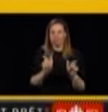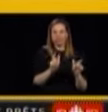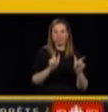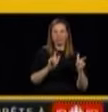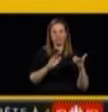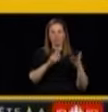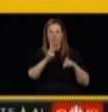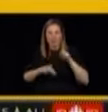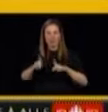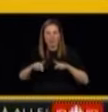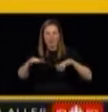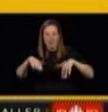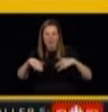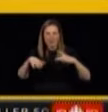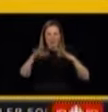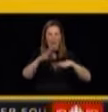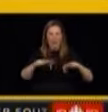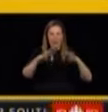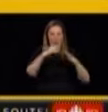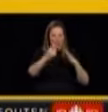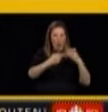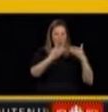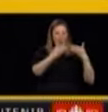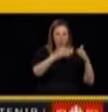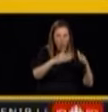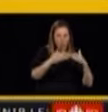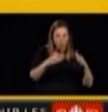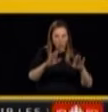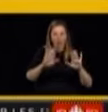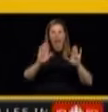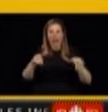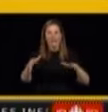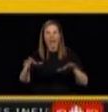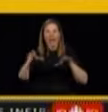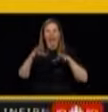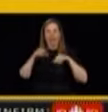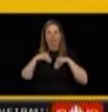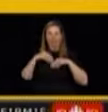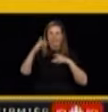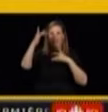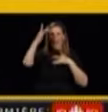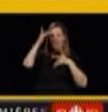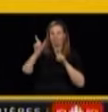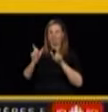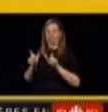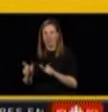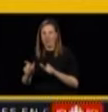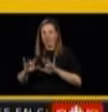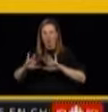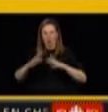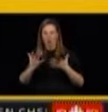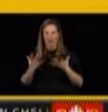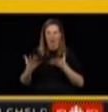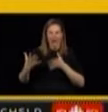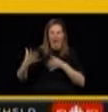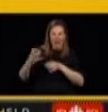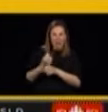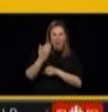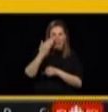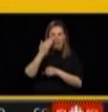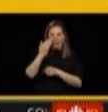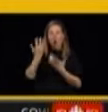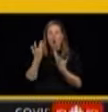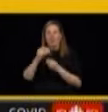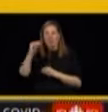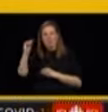qu'on déconfine. Fait que là, on est pris un peu dans une espèce d'entre-deux, là. À quand on va pouvoir mesurer qui est immunisé, ou en tout cas